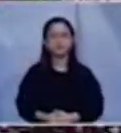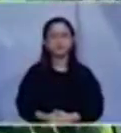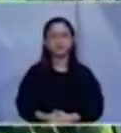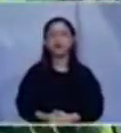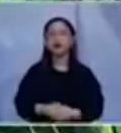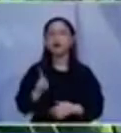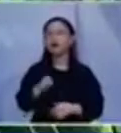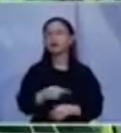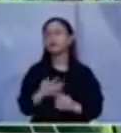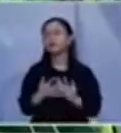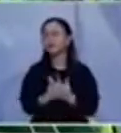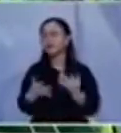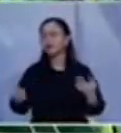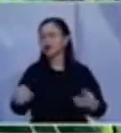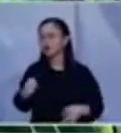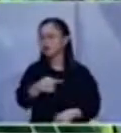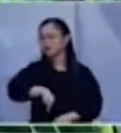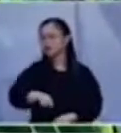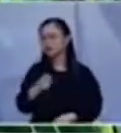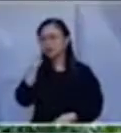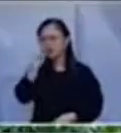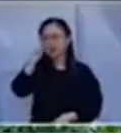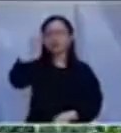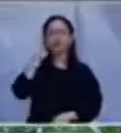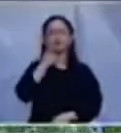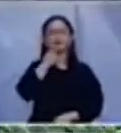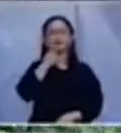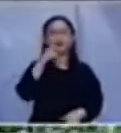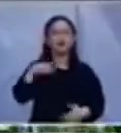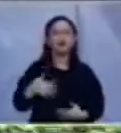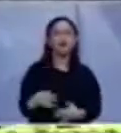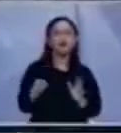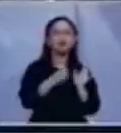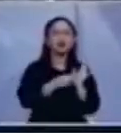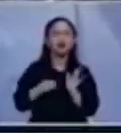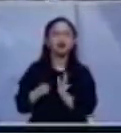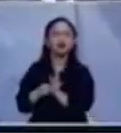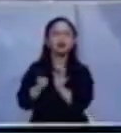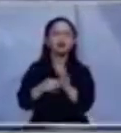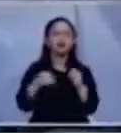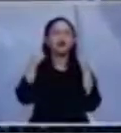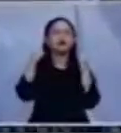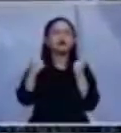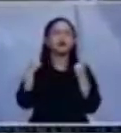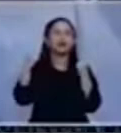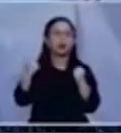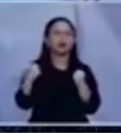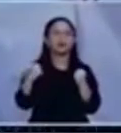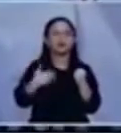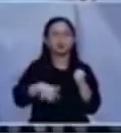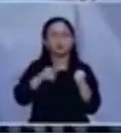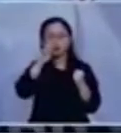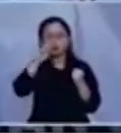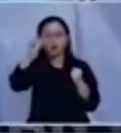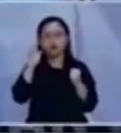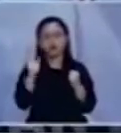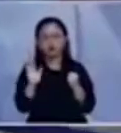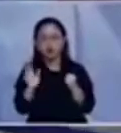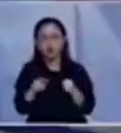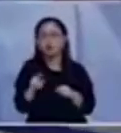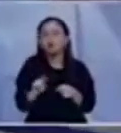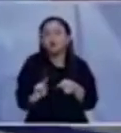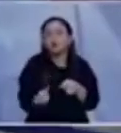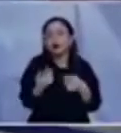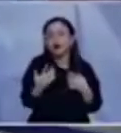Atensi masyarakat pada isu kesehatan semakin meningkat seiring dengan bermunculannya wabah penyakit yang menyerang dunia. Tak hanya virus